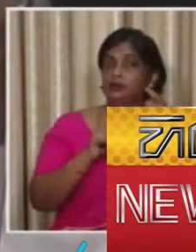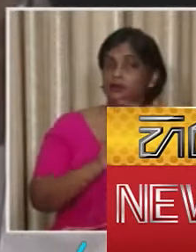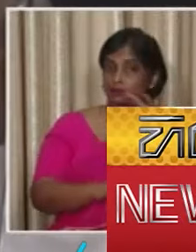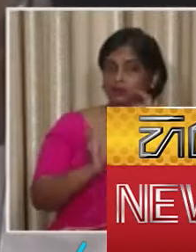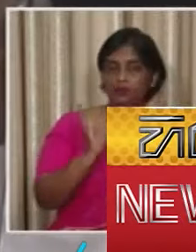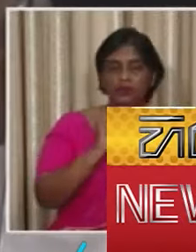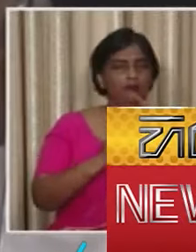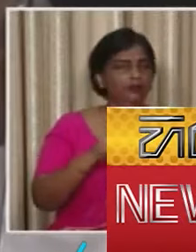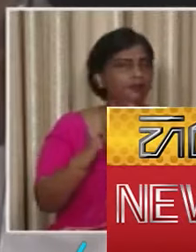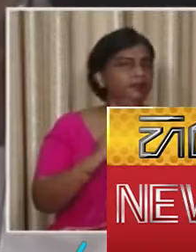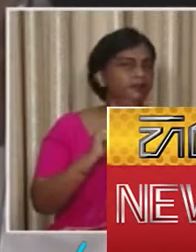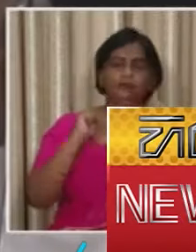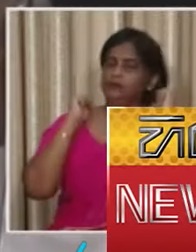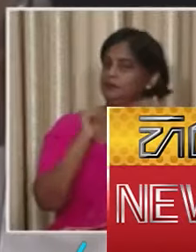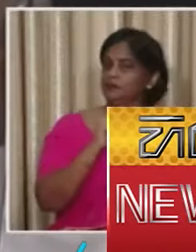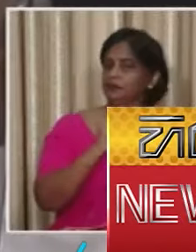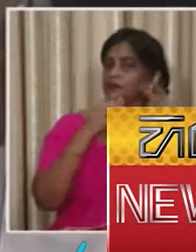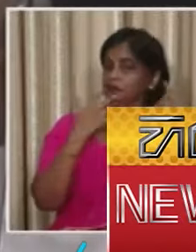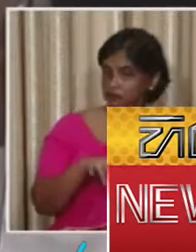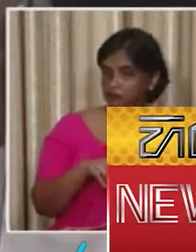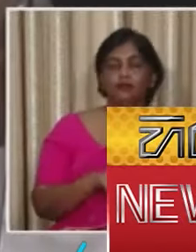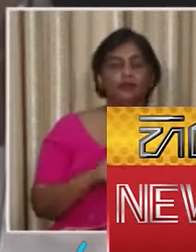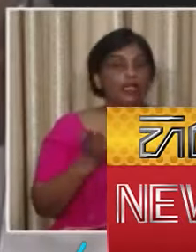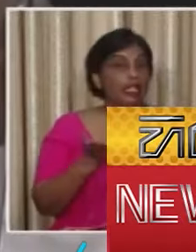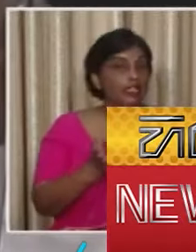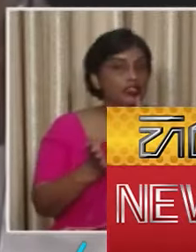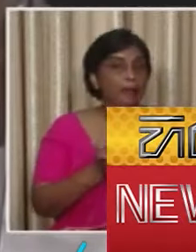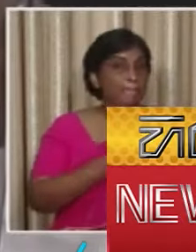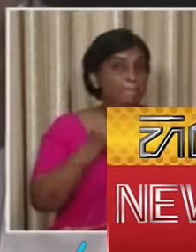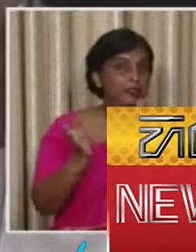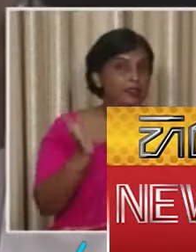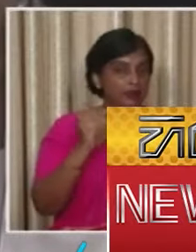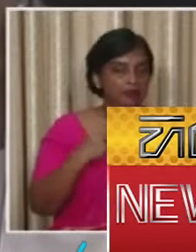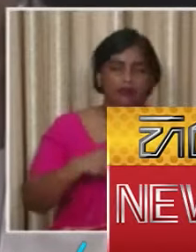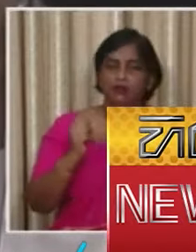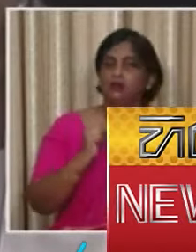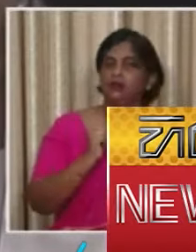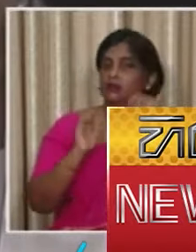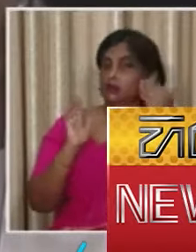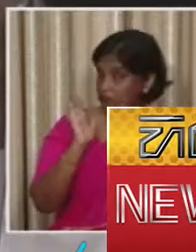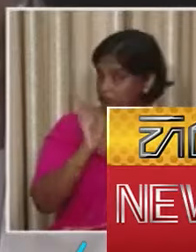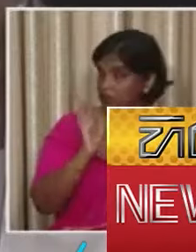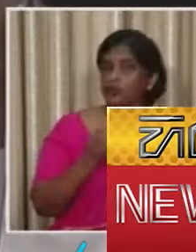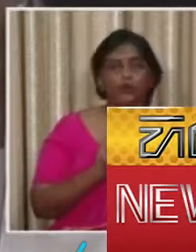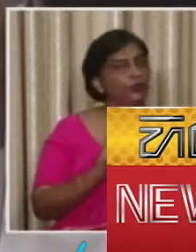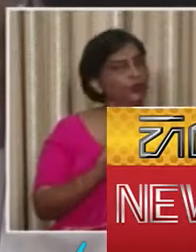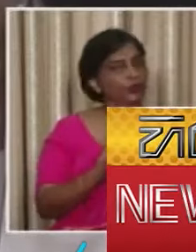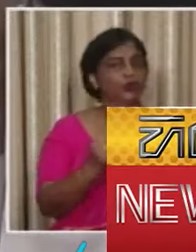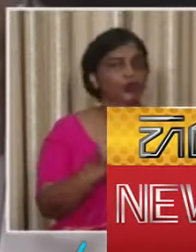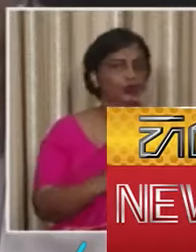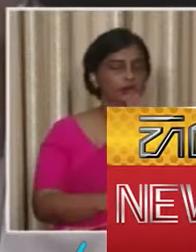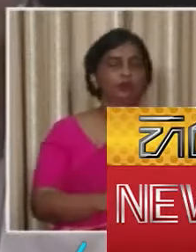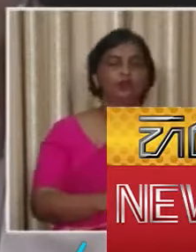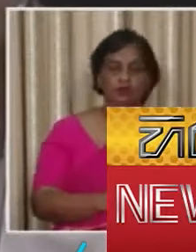ණය ප්‍රතිව්‍යගතකරණය සාර්ථක කරගත්තා. ඉතිරිව ඇති වාණිජ ණය ප්‍රතිව්‍යගතකරණද කඩිනම්ම නිම කර